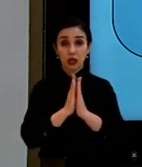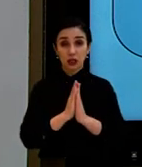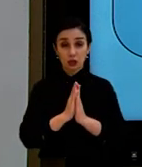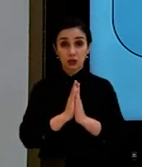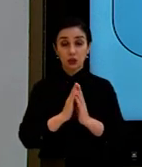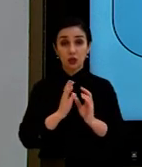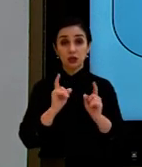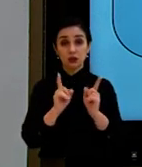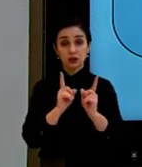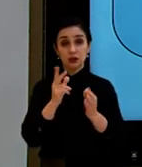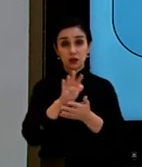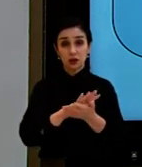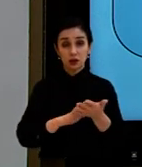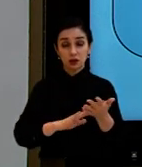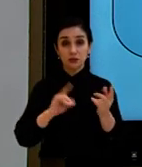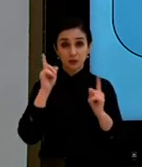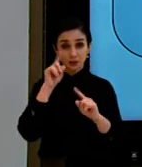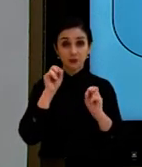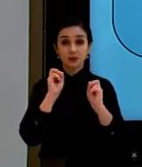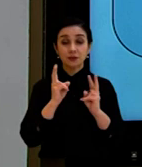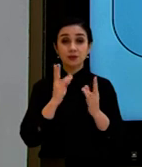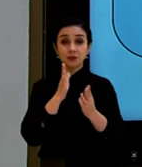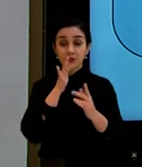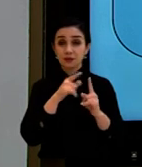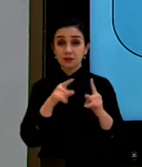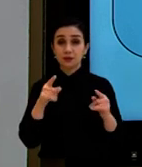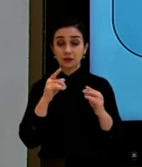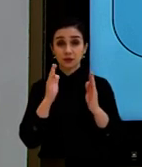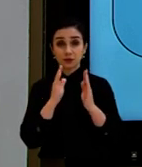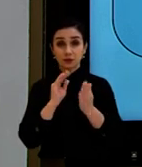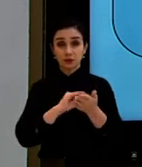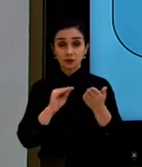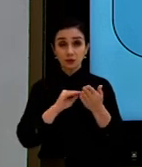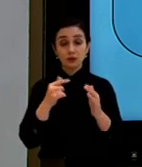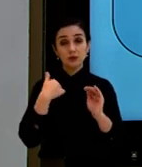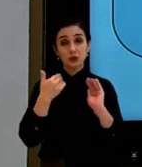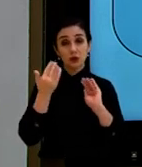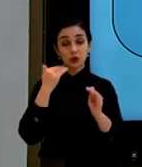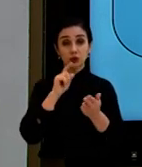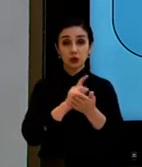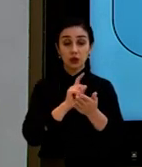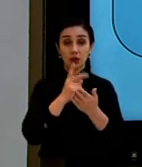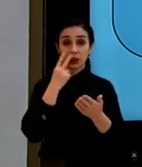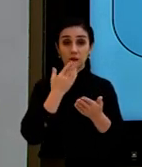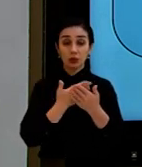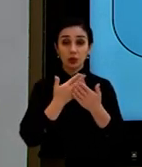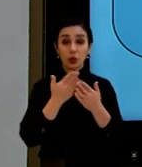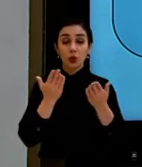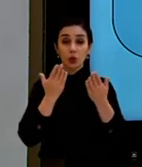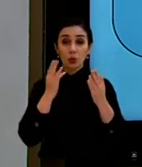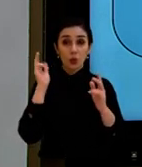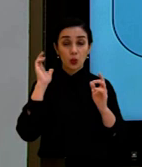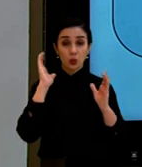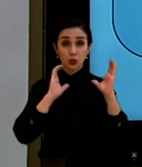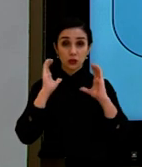İltimos tarzidagi arizalarni bilasiz qanday davrda yozilishini? Biz o'tgan darsda namuna sifatida o'qishga